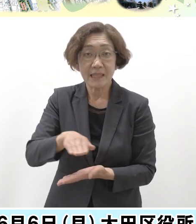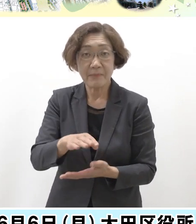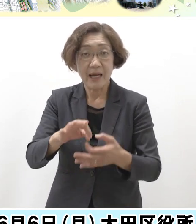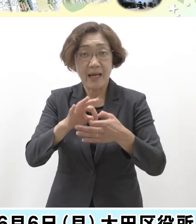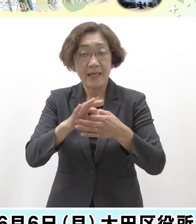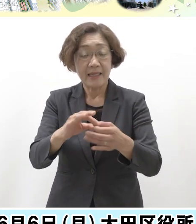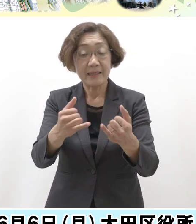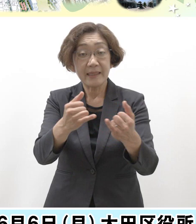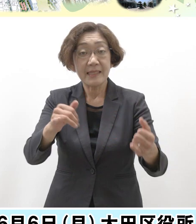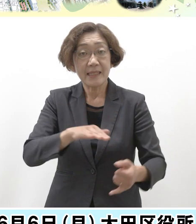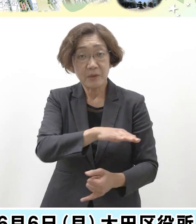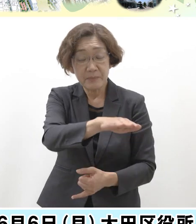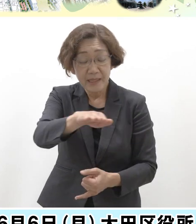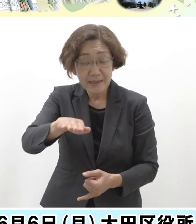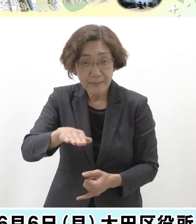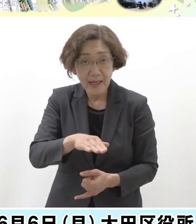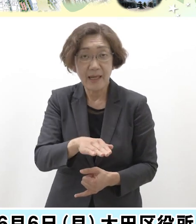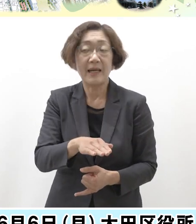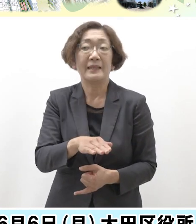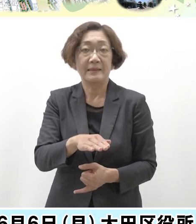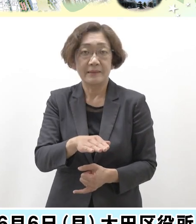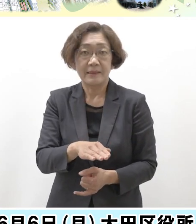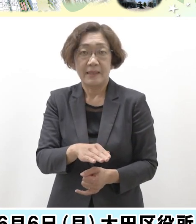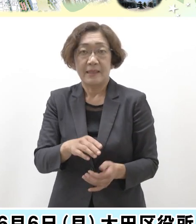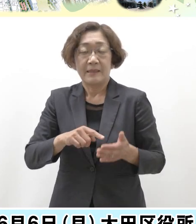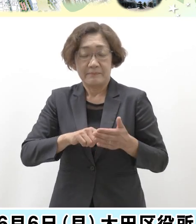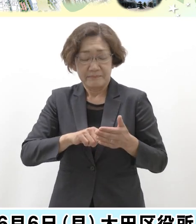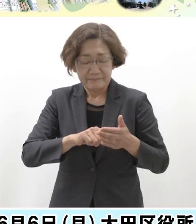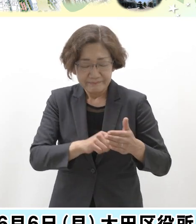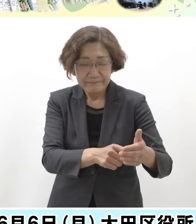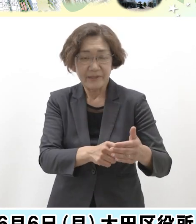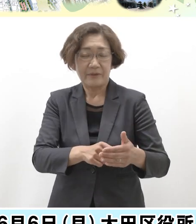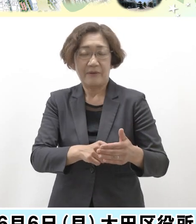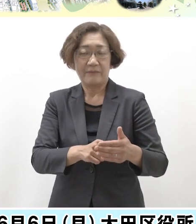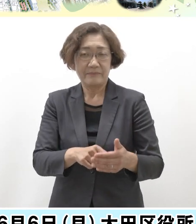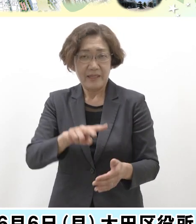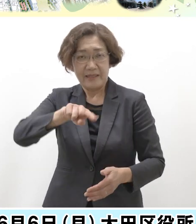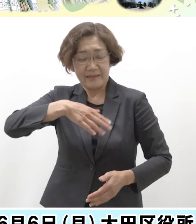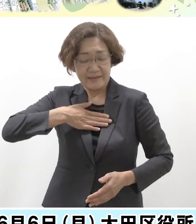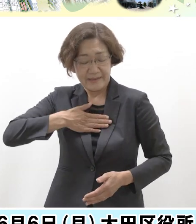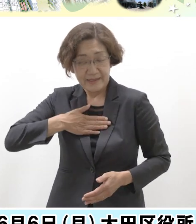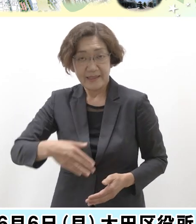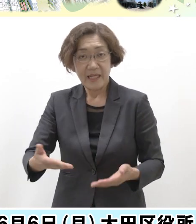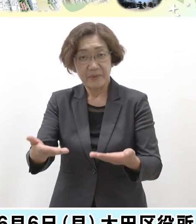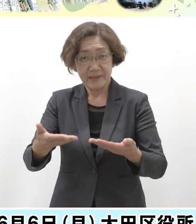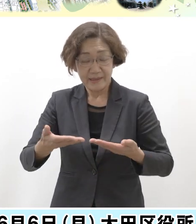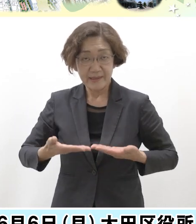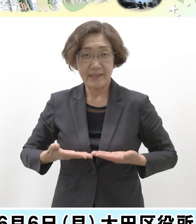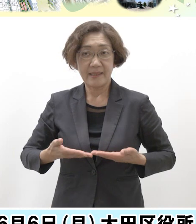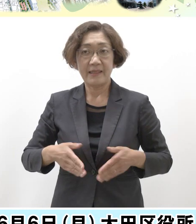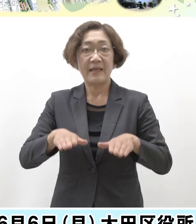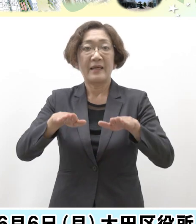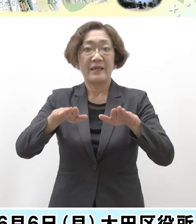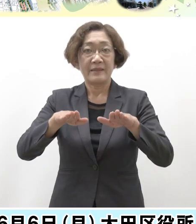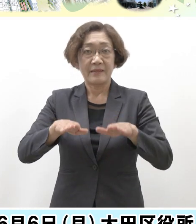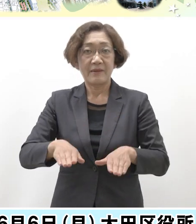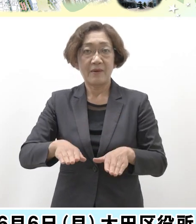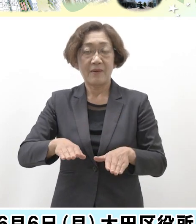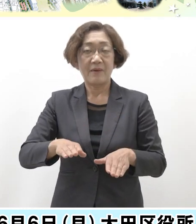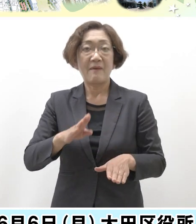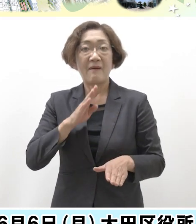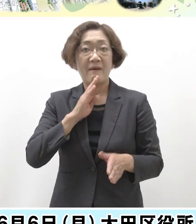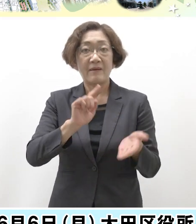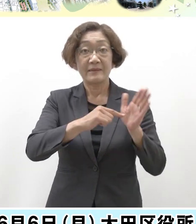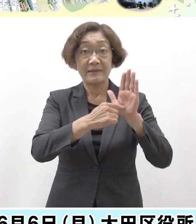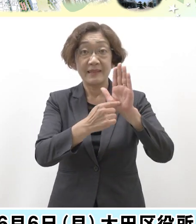の大勢の方々の多大なるご理解とご尽力により、本日実現へと大き